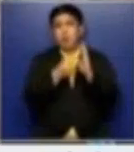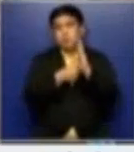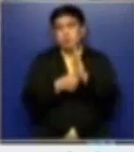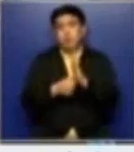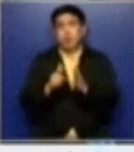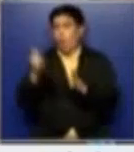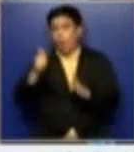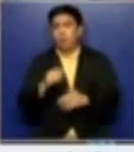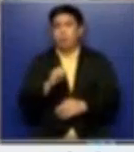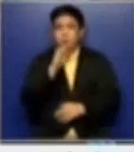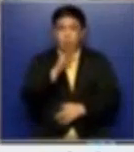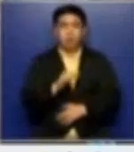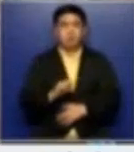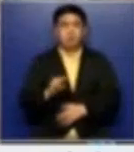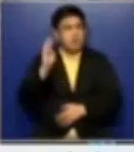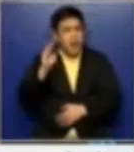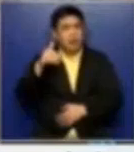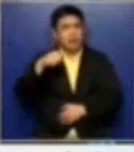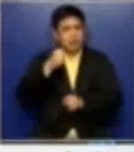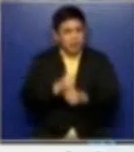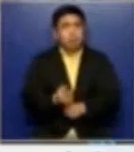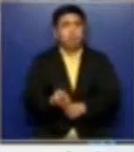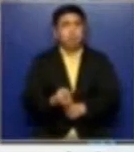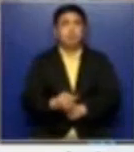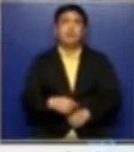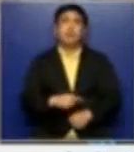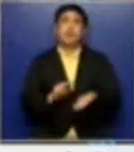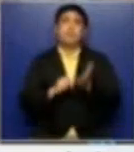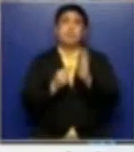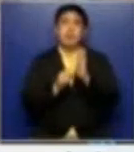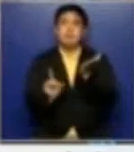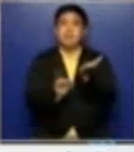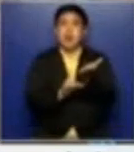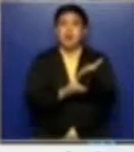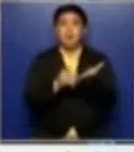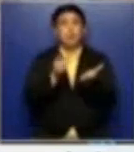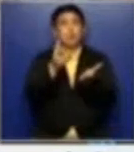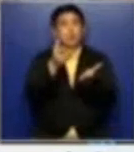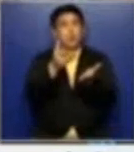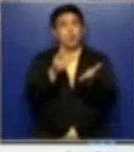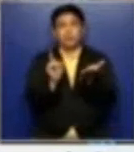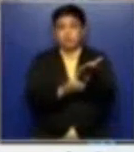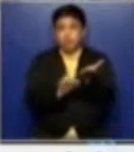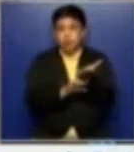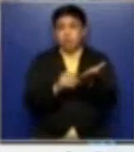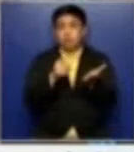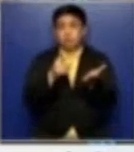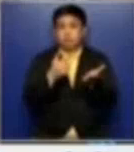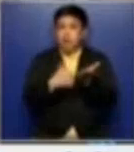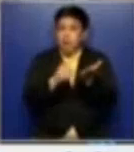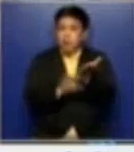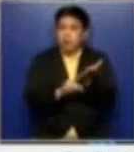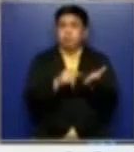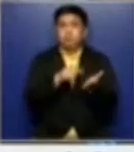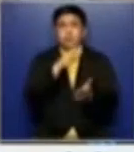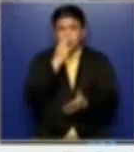ออกนี่คือประกันคุณภาพทางการเมืองนี่คือการปฏิรูปการเมืองที่ผมคิดว่า